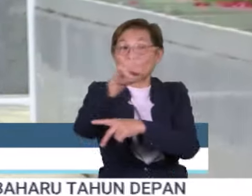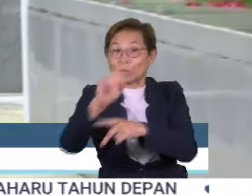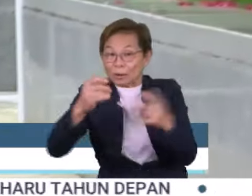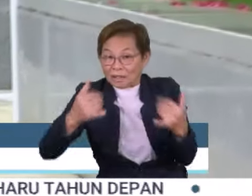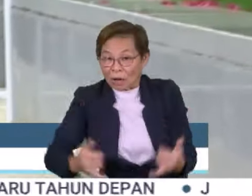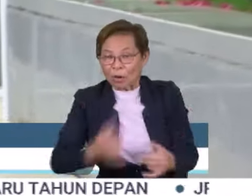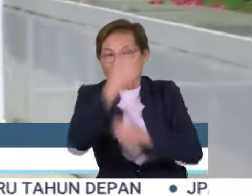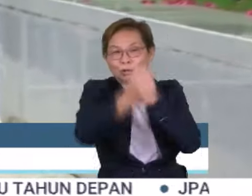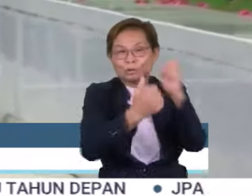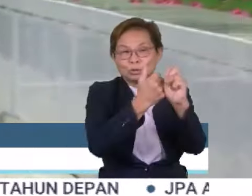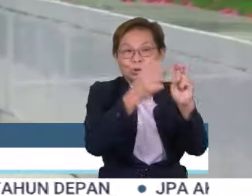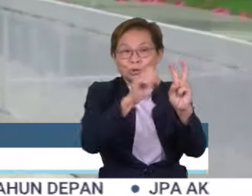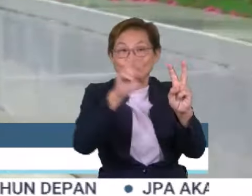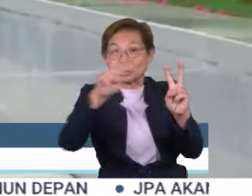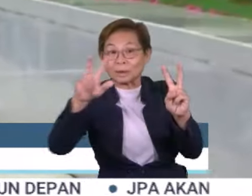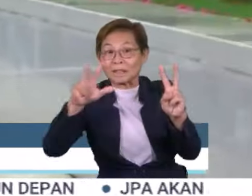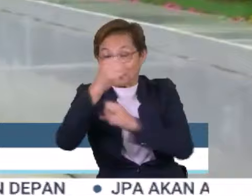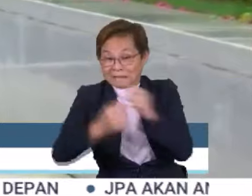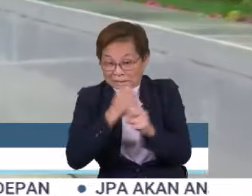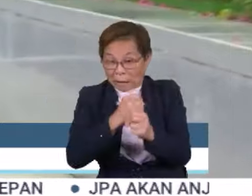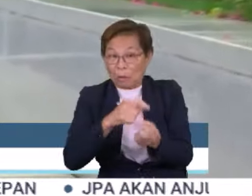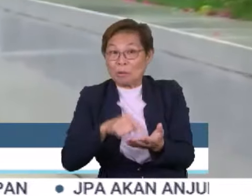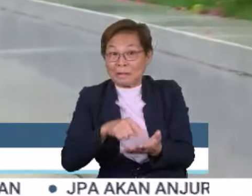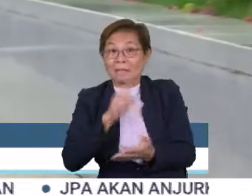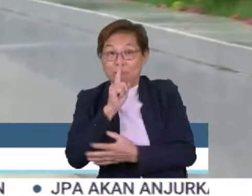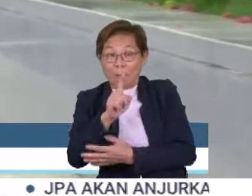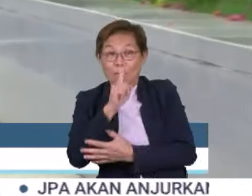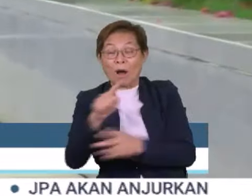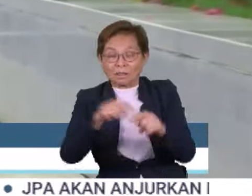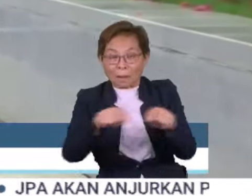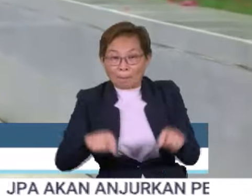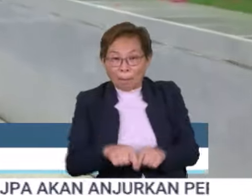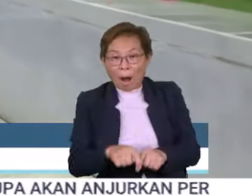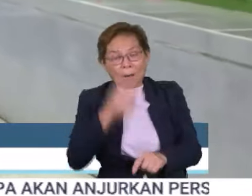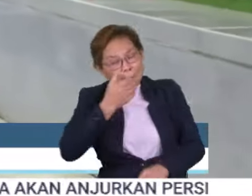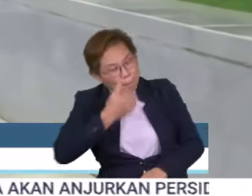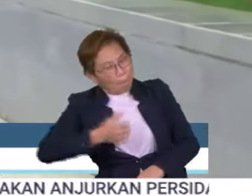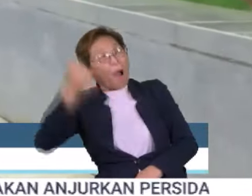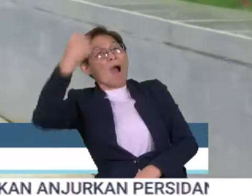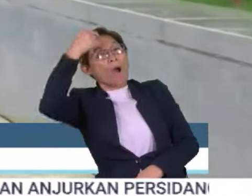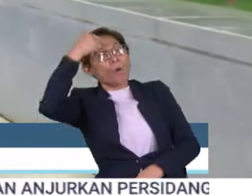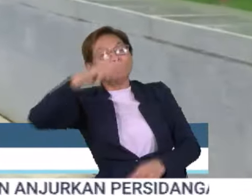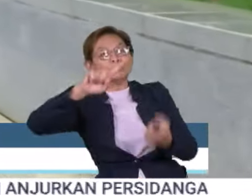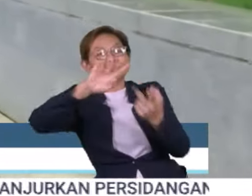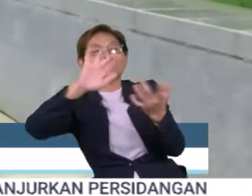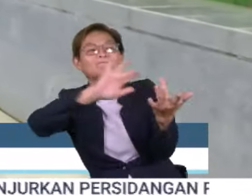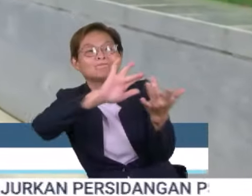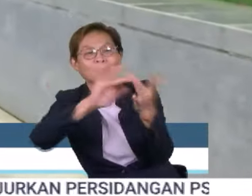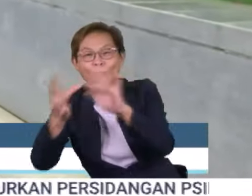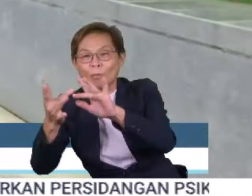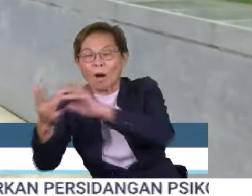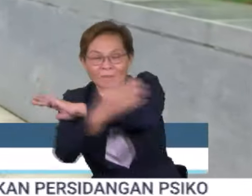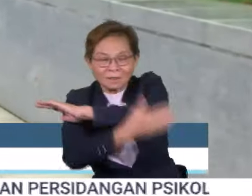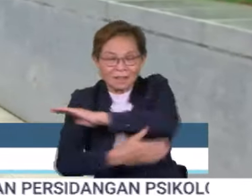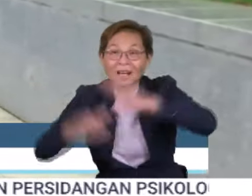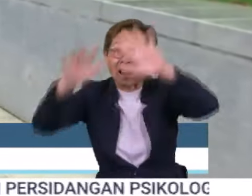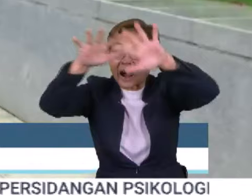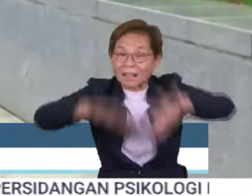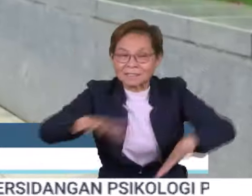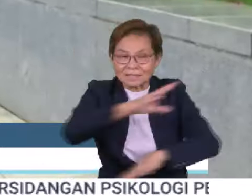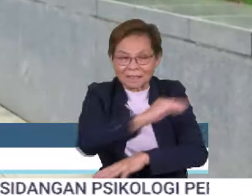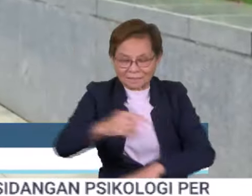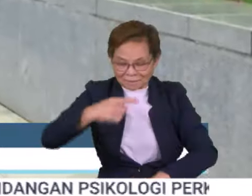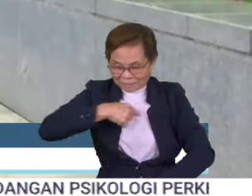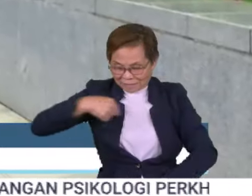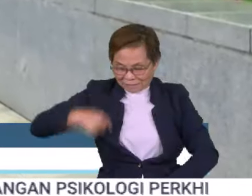ke-20 2023 tahun ini pastinya menjadi satu pentas dan juga platform terbaik untuk kesaling hubungan negara-negara ASEAN dan